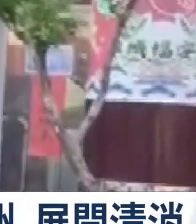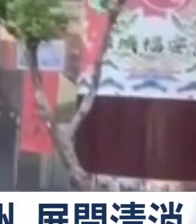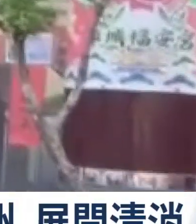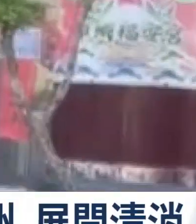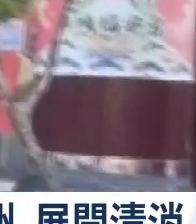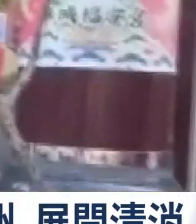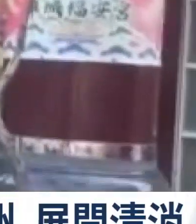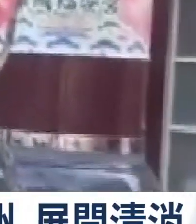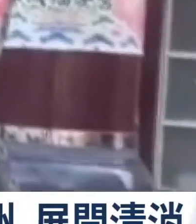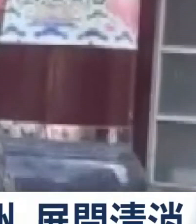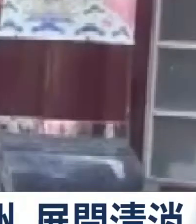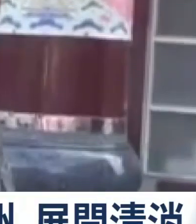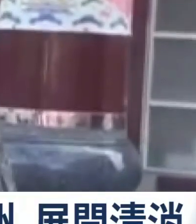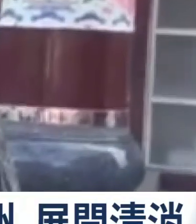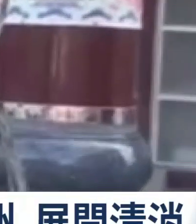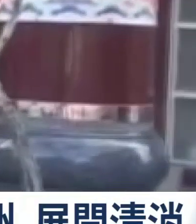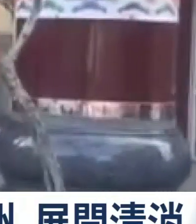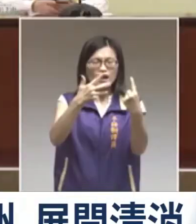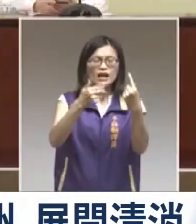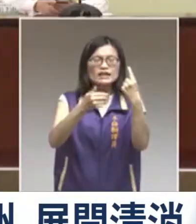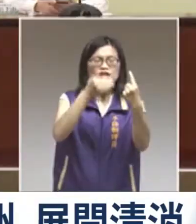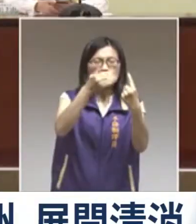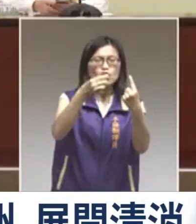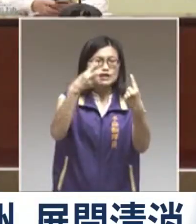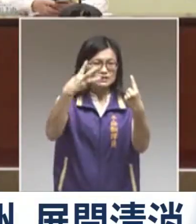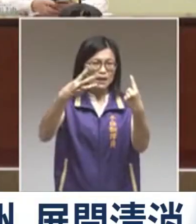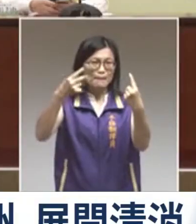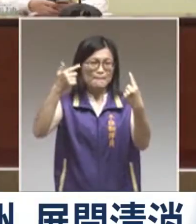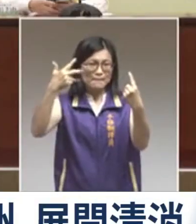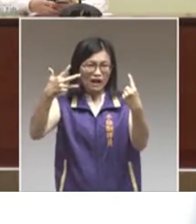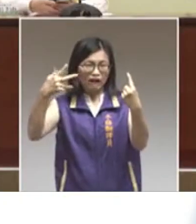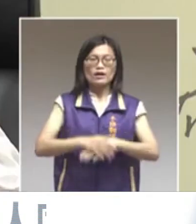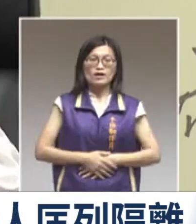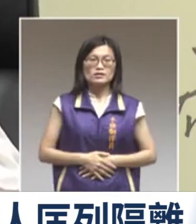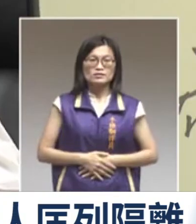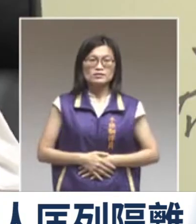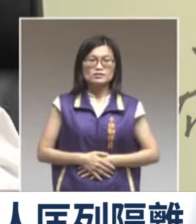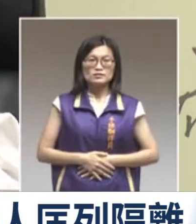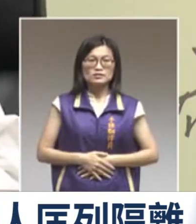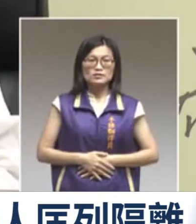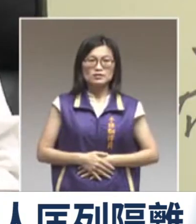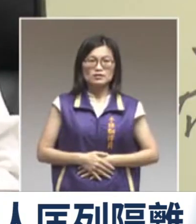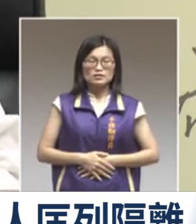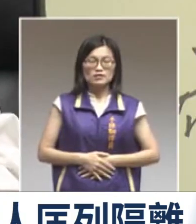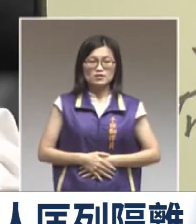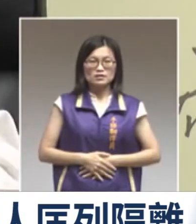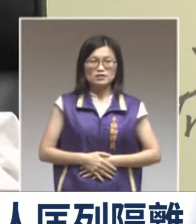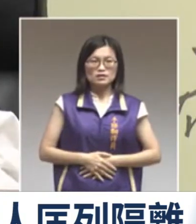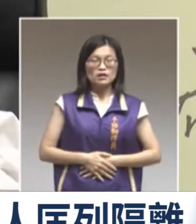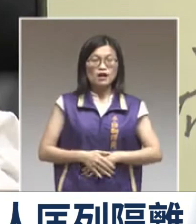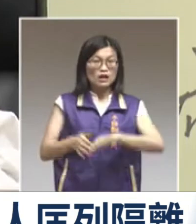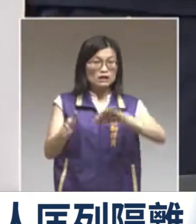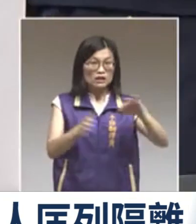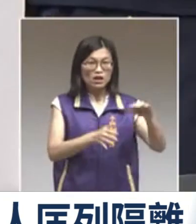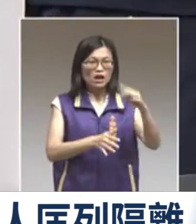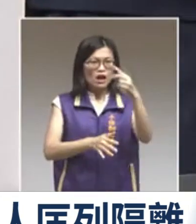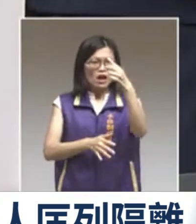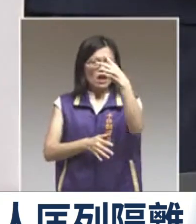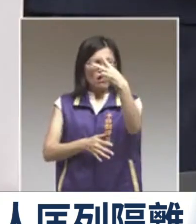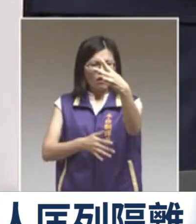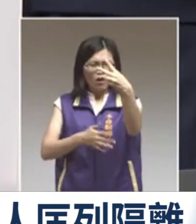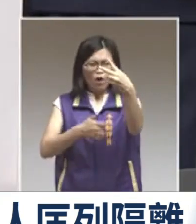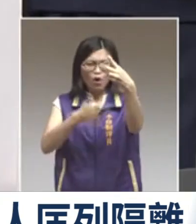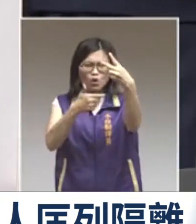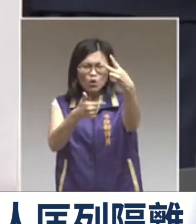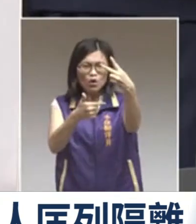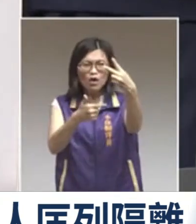号。而这起家族群聚的指标个案，10多岁男童，2月4号中午、晚上2次参加父母的家族聚餐，是